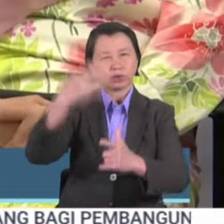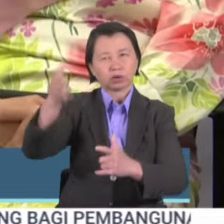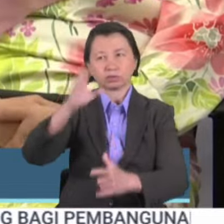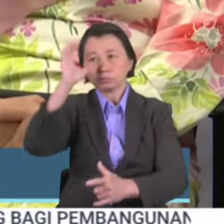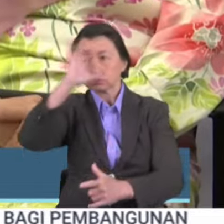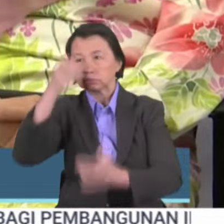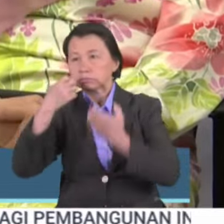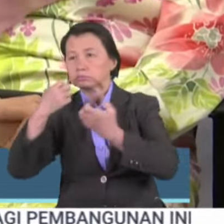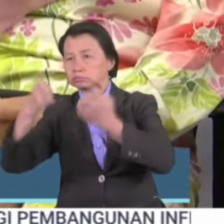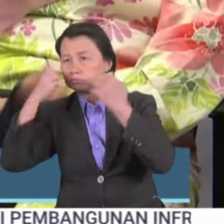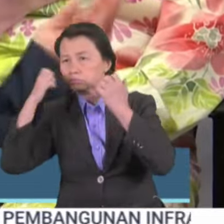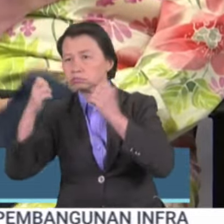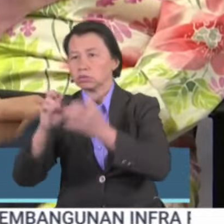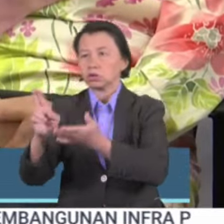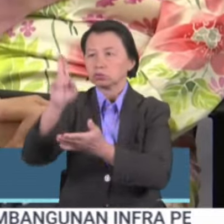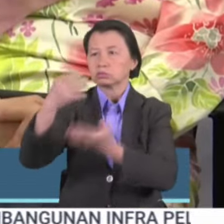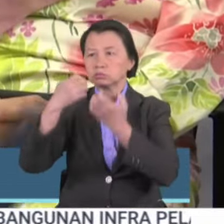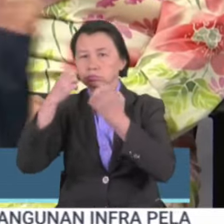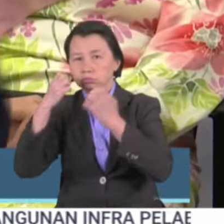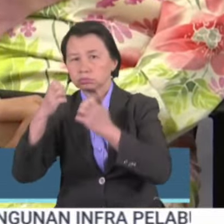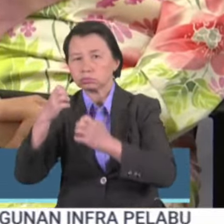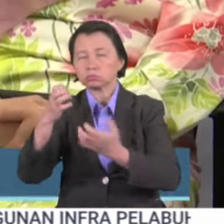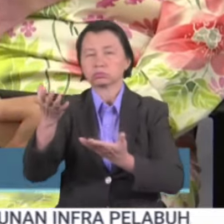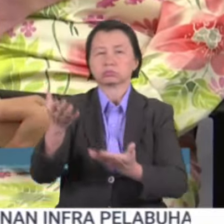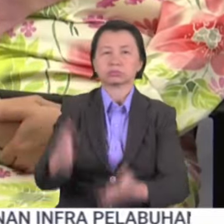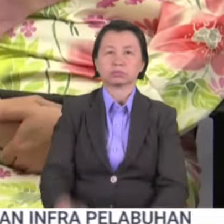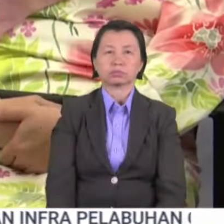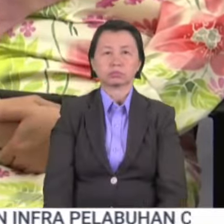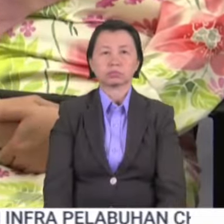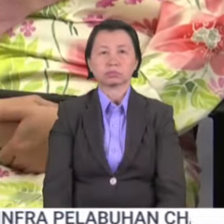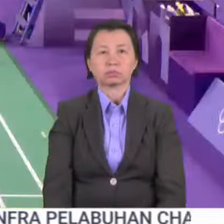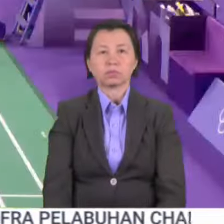local experts in our local universities.